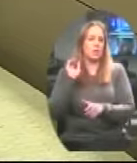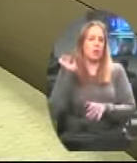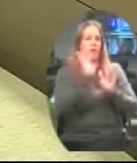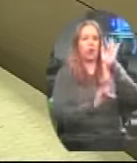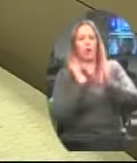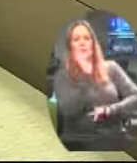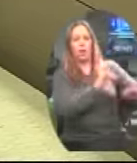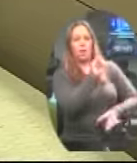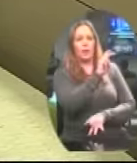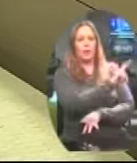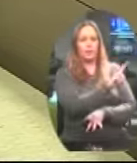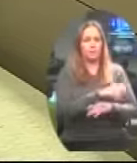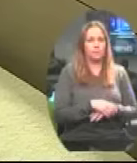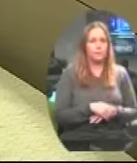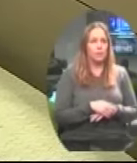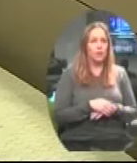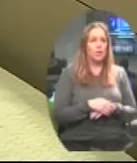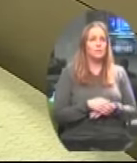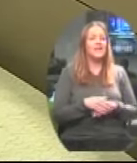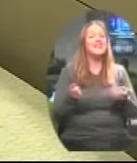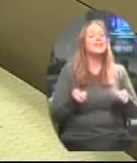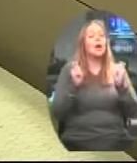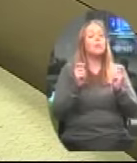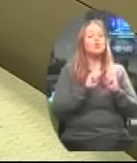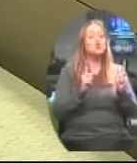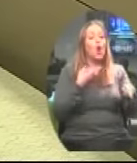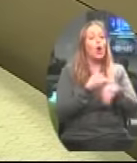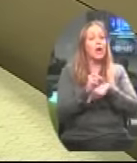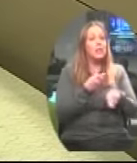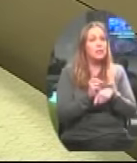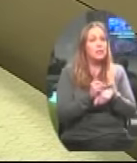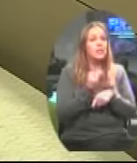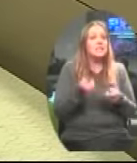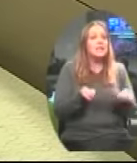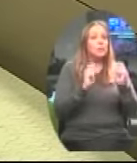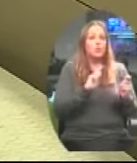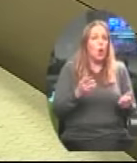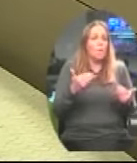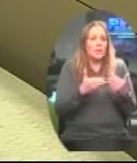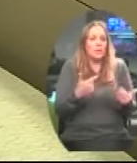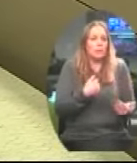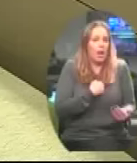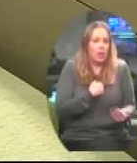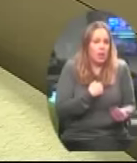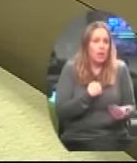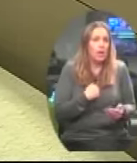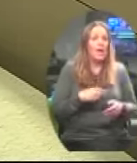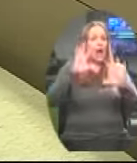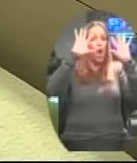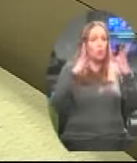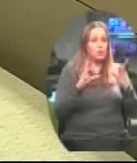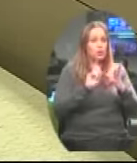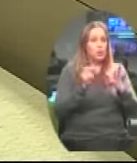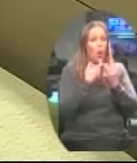שאיננו לרוחי. תרבות שאיננה קנטרנית היא תרבות שאיננה לרוחי. ואומנות שאיננה